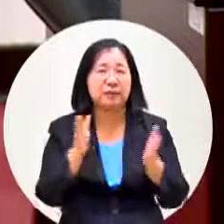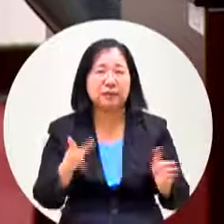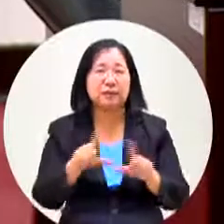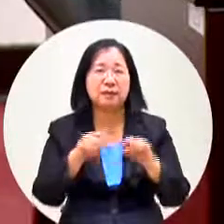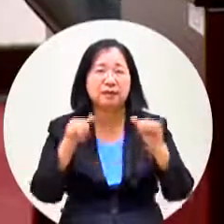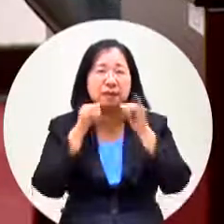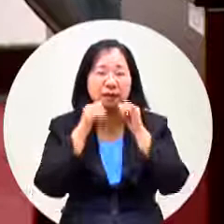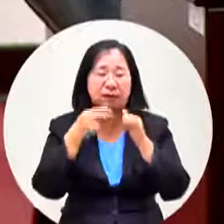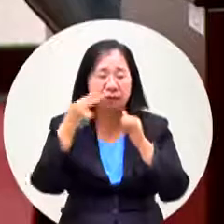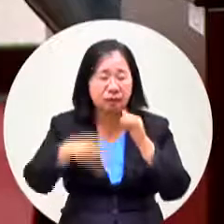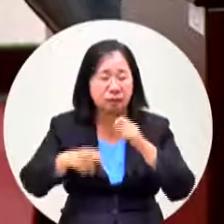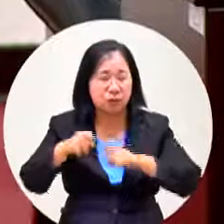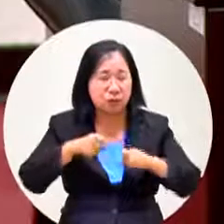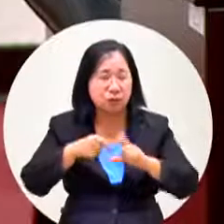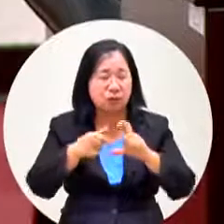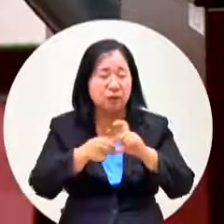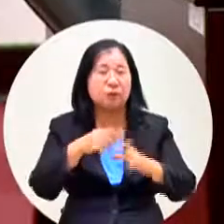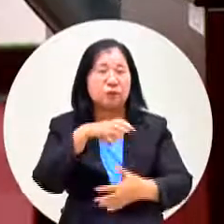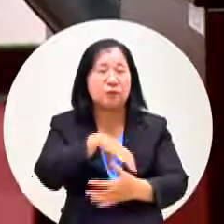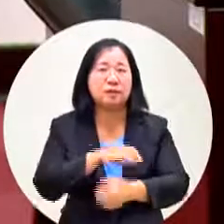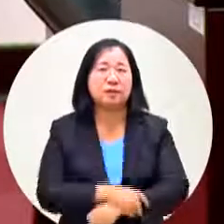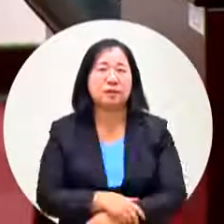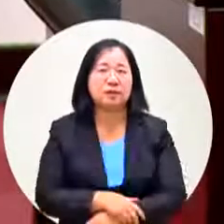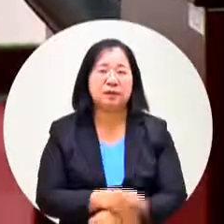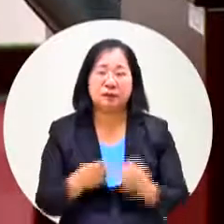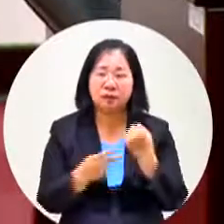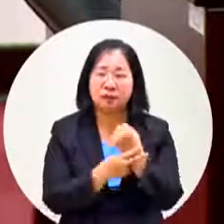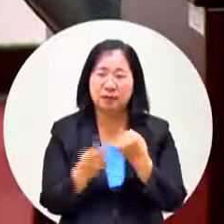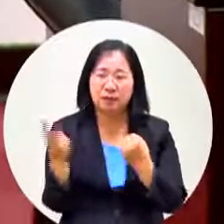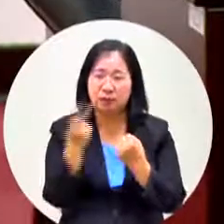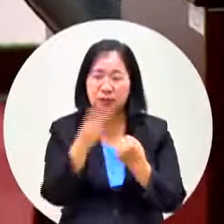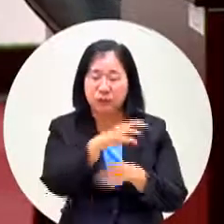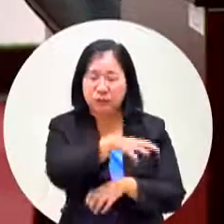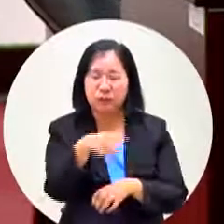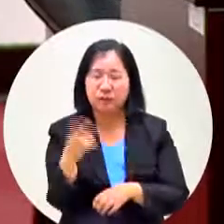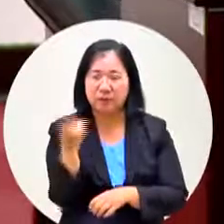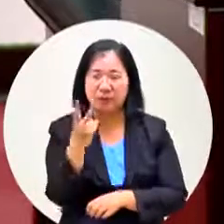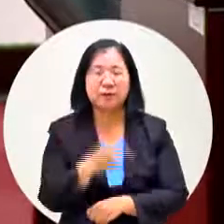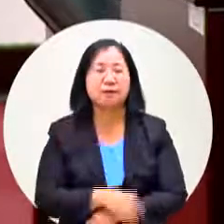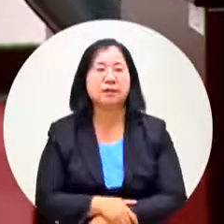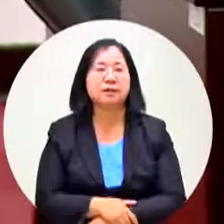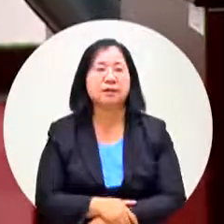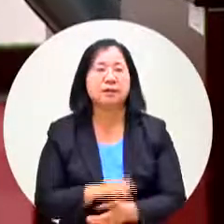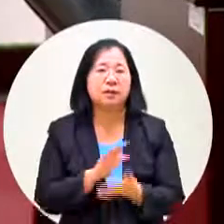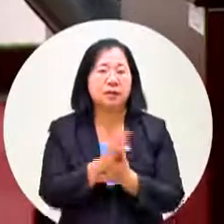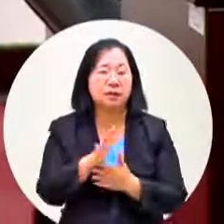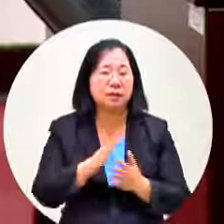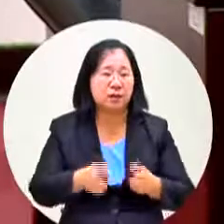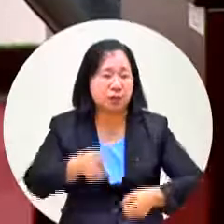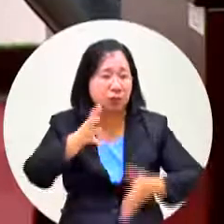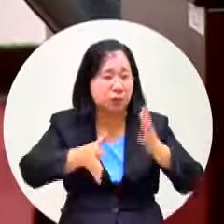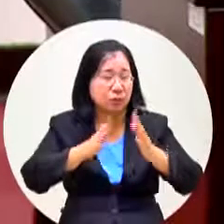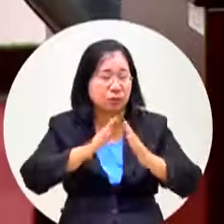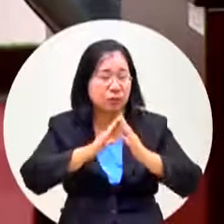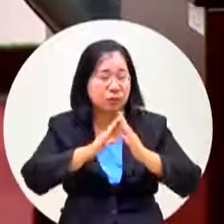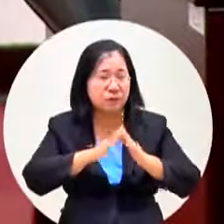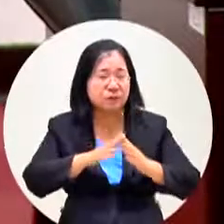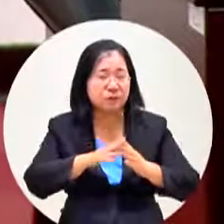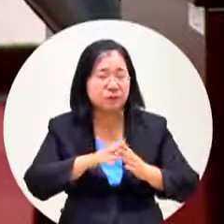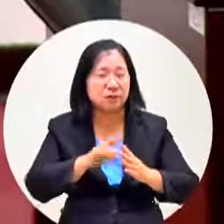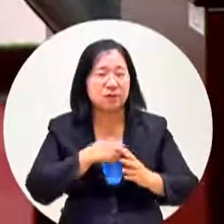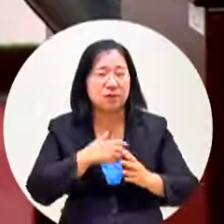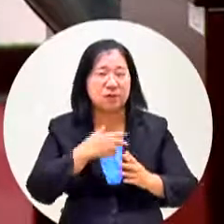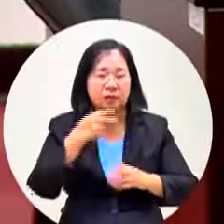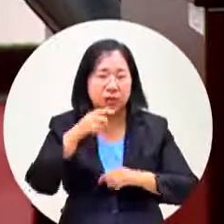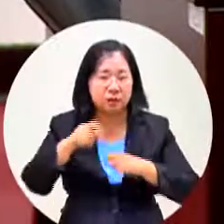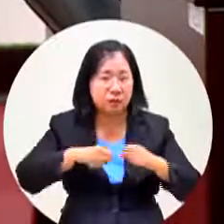哦，所以这个问题，等短期呢这个问题是不是要尽速吼、哦、尽速处理了吼、哦，局长这